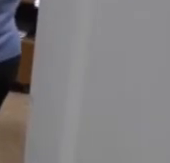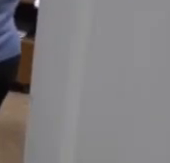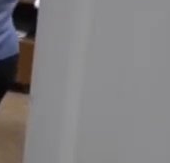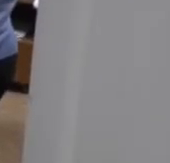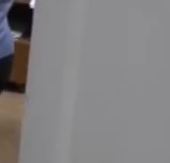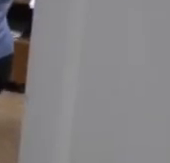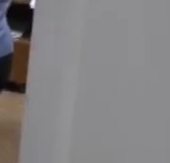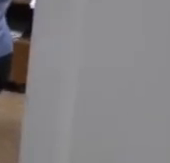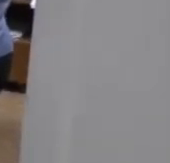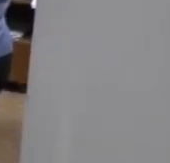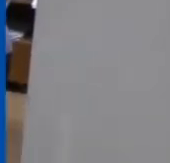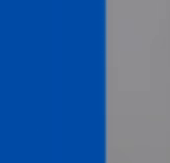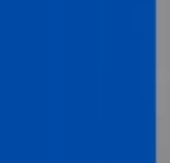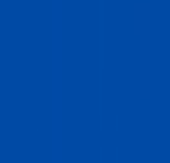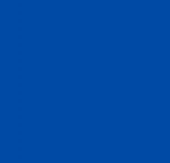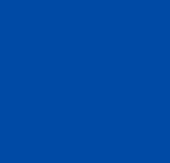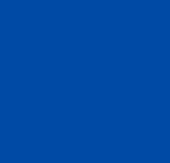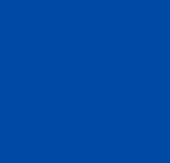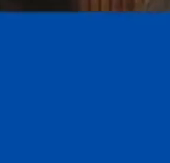Чернігівщині. Як та коли це можна зробити?